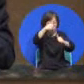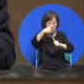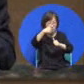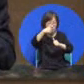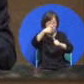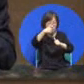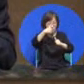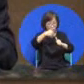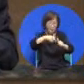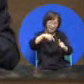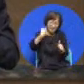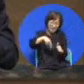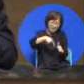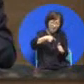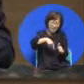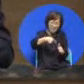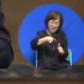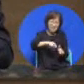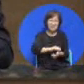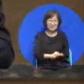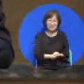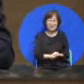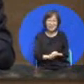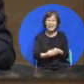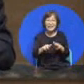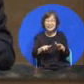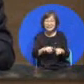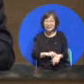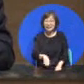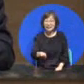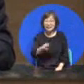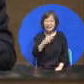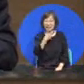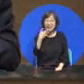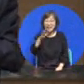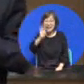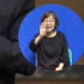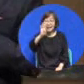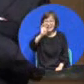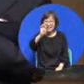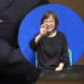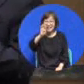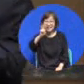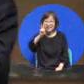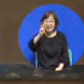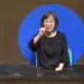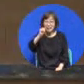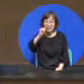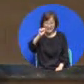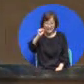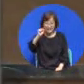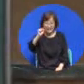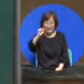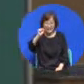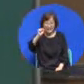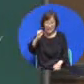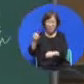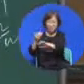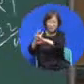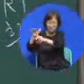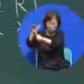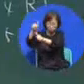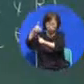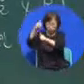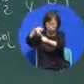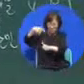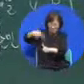그 EMS 같은 데 사람 불러와 가르치잖아요. 그게 굉장히 중요한 거예요. So EMS call teachers to here and then they train them and